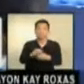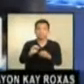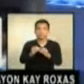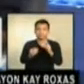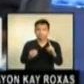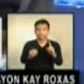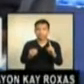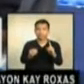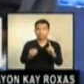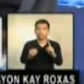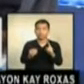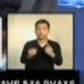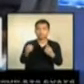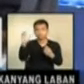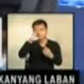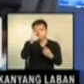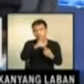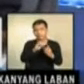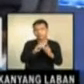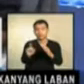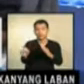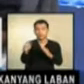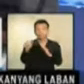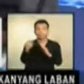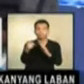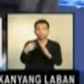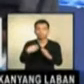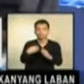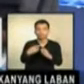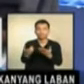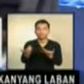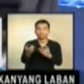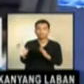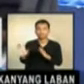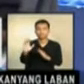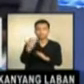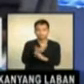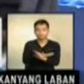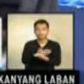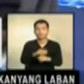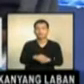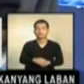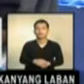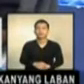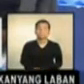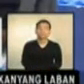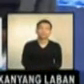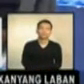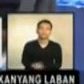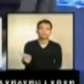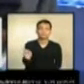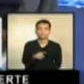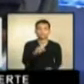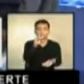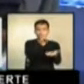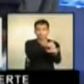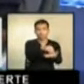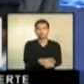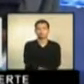one, dahil pinaghahanap na ng mga pulis ang inyong mga anak? Mm-hmm. Okay. At ito'y nakablatter